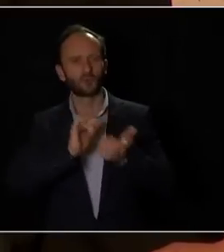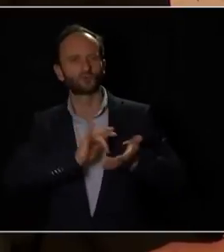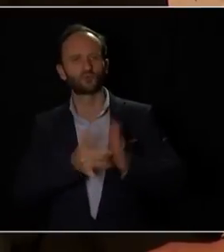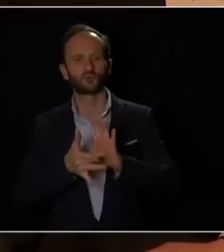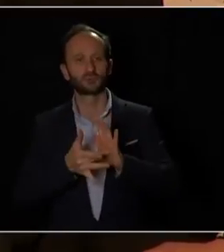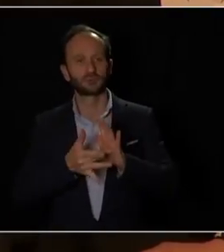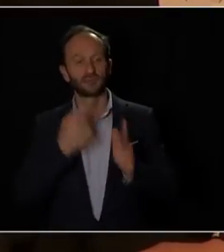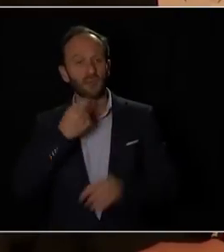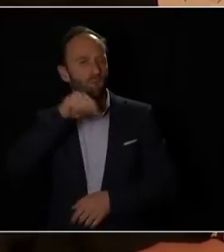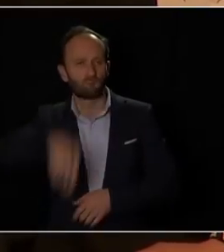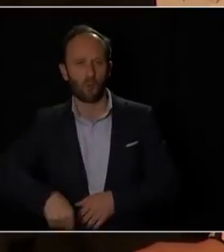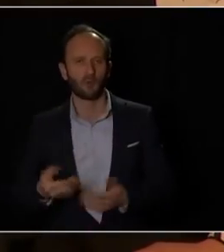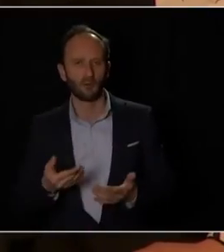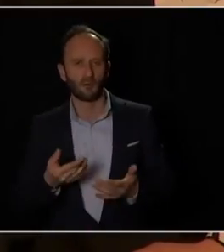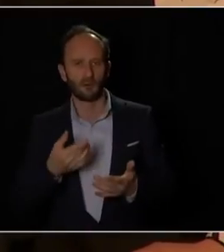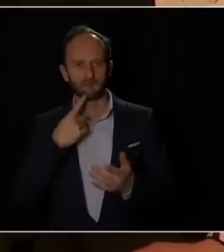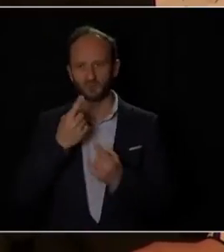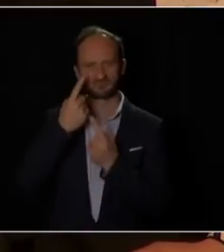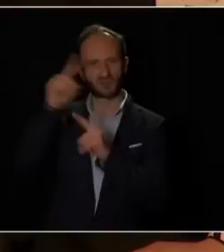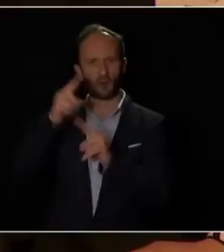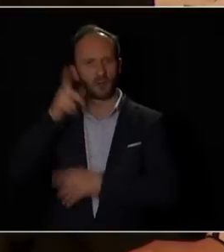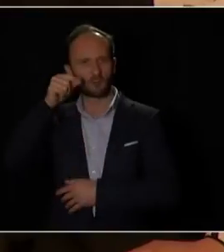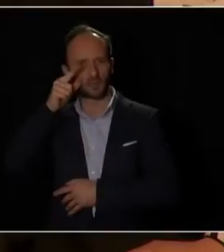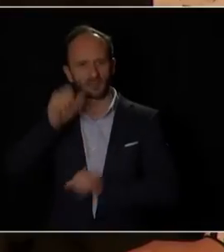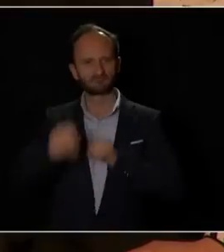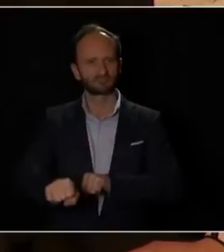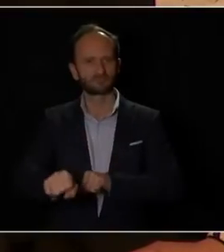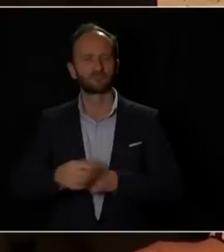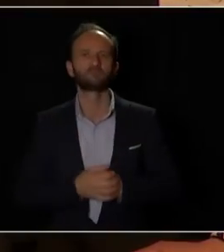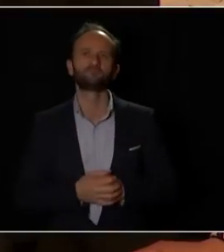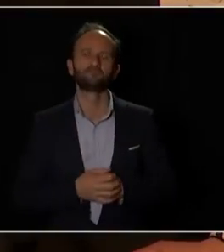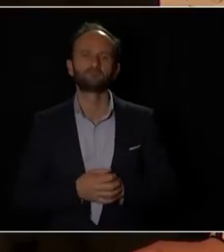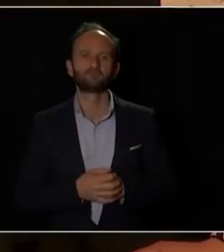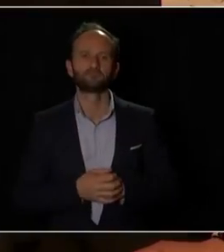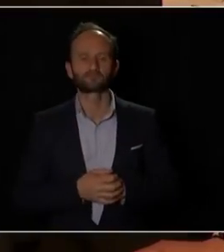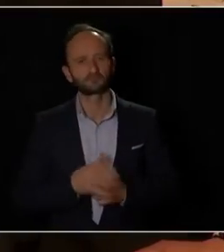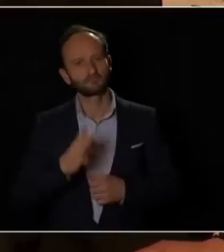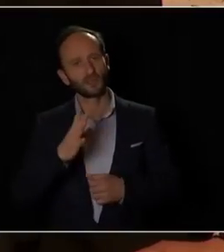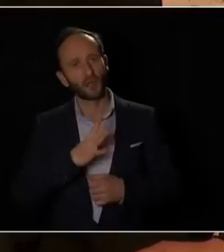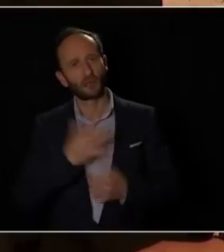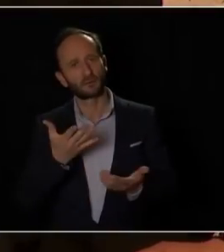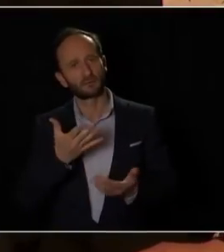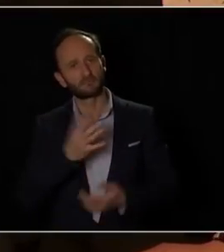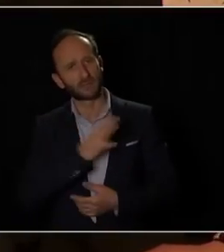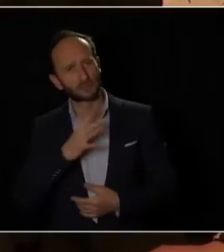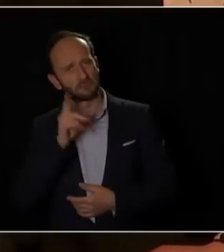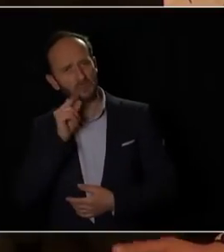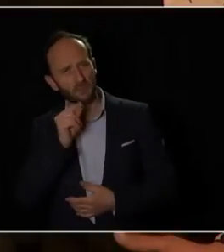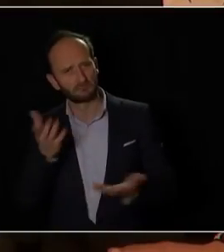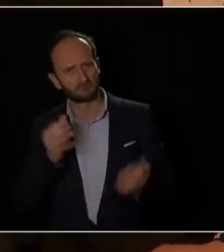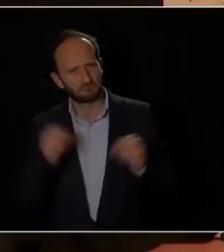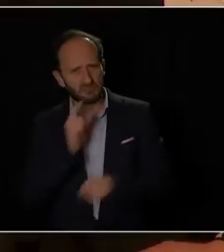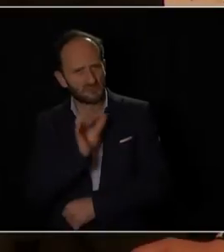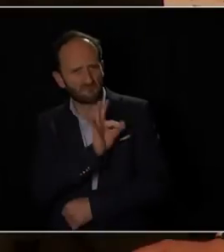Le rassemblement de tous est une exigence pour défendre la République. Il y a, mesdames, messieurs, il y a une France capable du